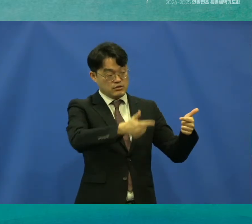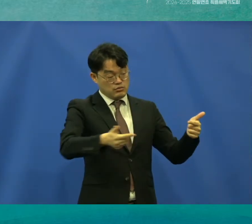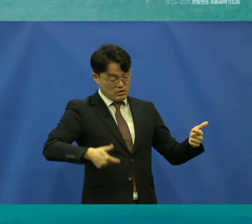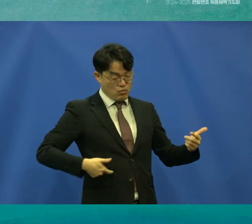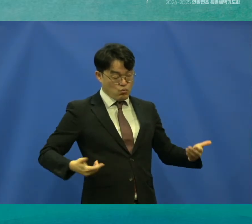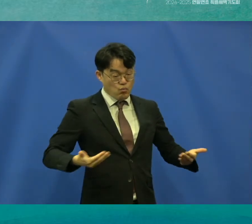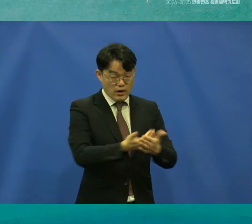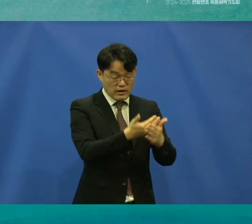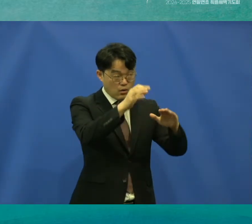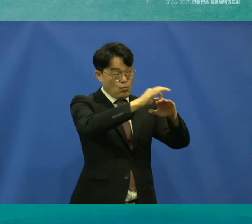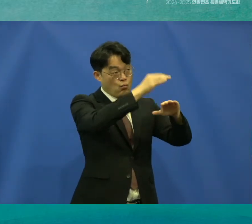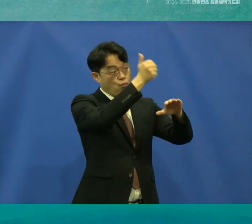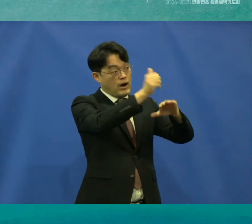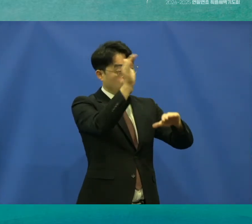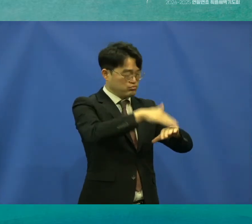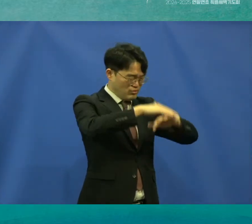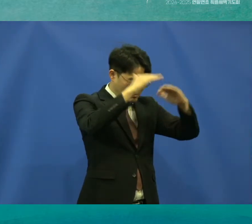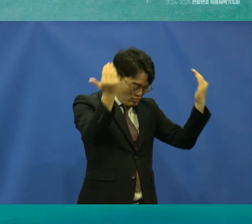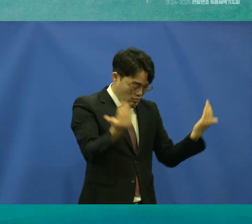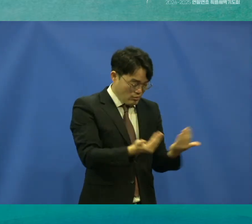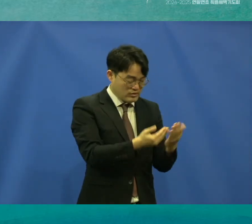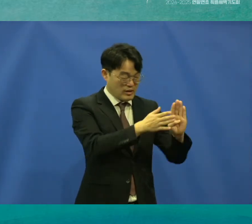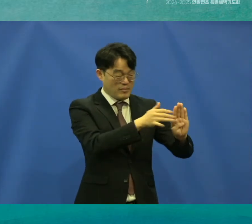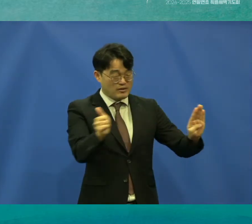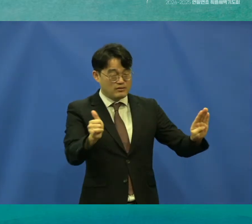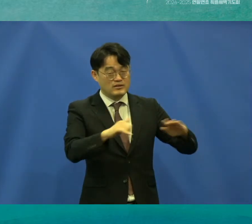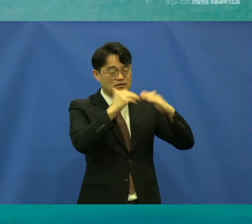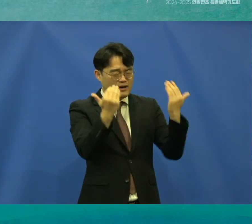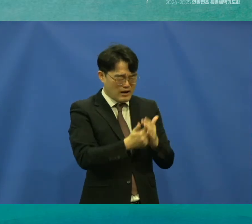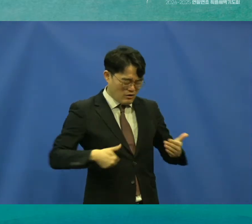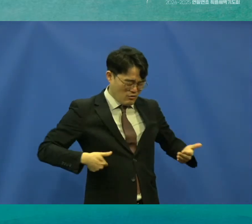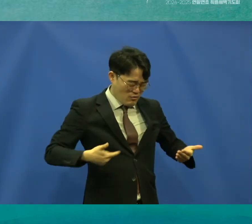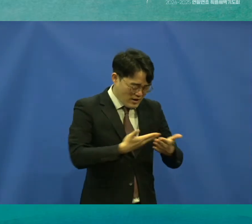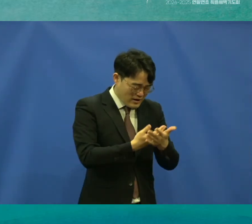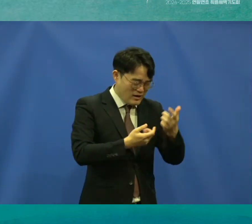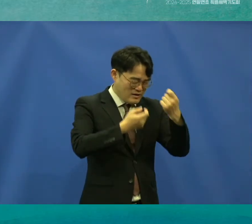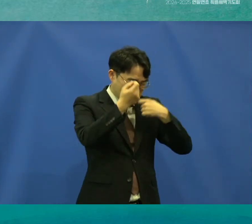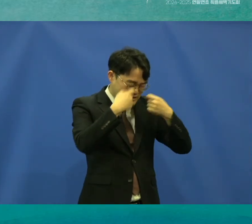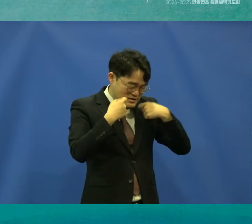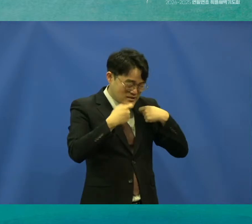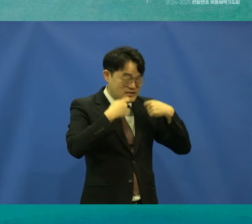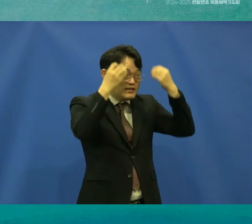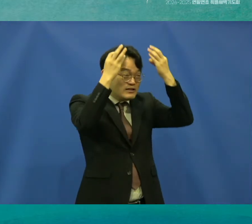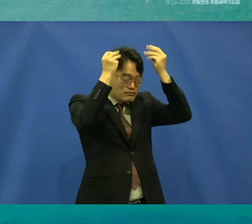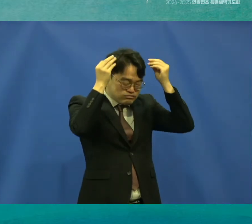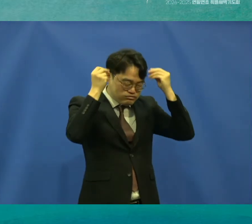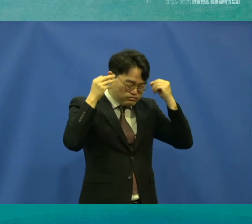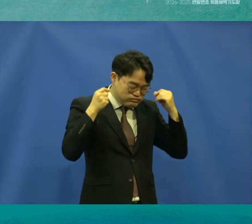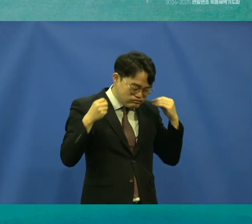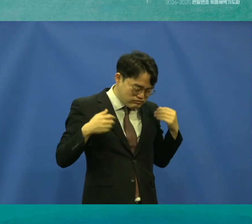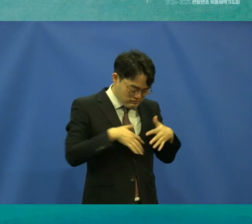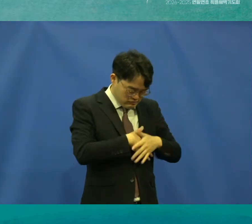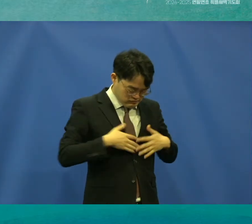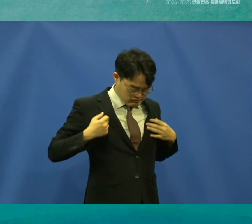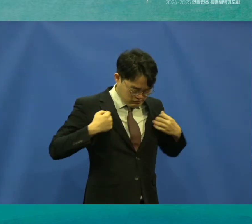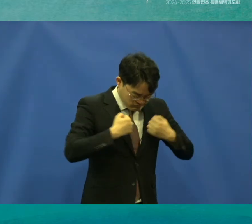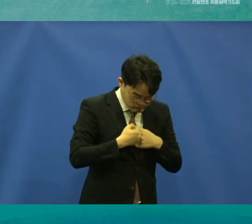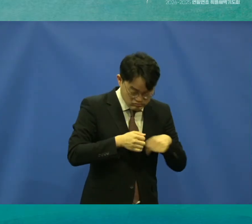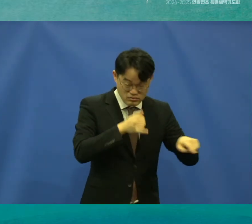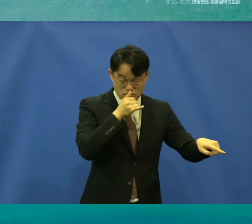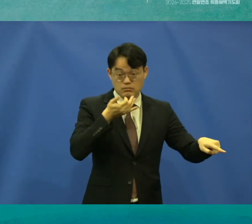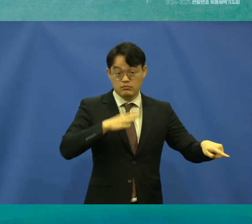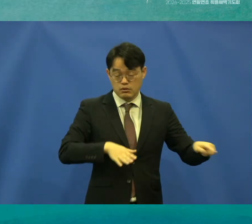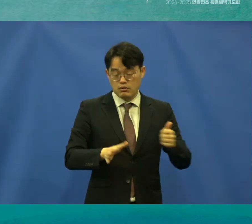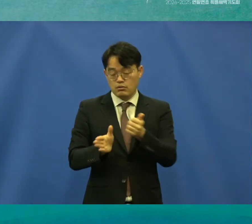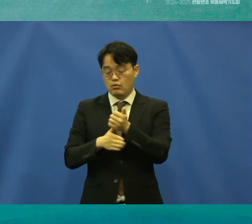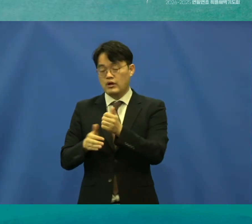그러나 요나는 그 누구에게도 자비로운 모습을 드러내지 않았습니다. 그는 줄곧 니느웨에 대한 하나님의